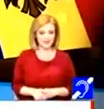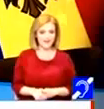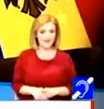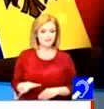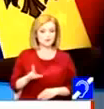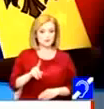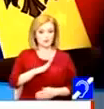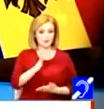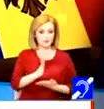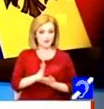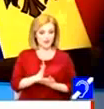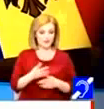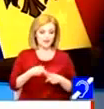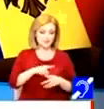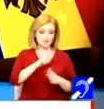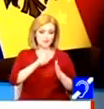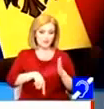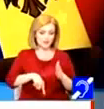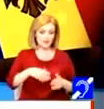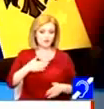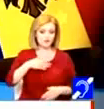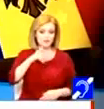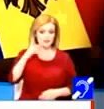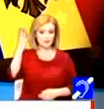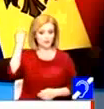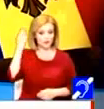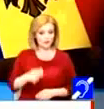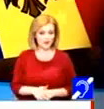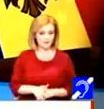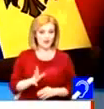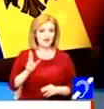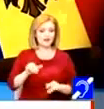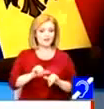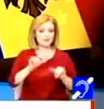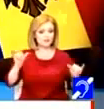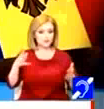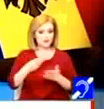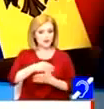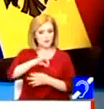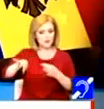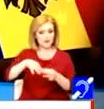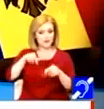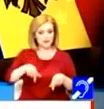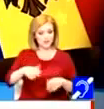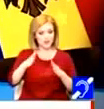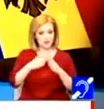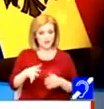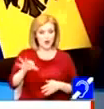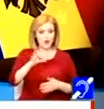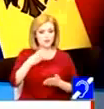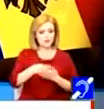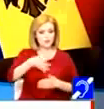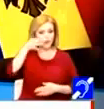Nicu Știrbet, un tânăr basarabean format în spiritul valorilor europene care dezvoltă proiecte și acasă. Despre experiența sa le-a vorbit